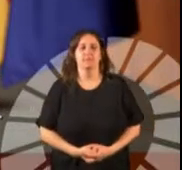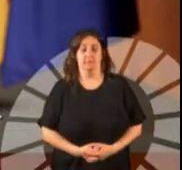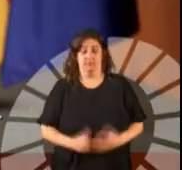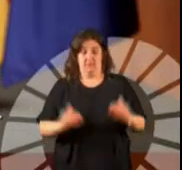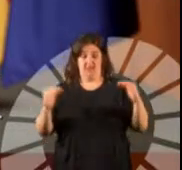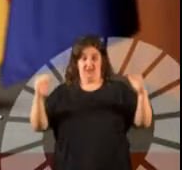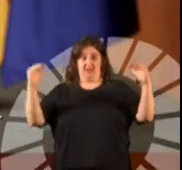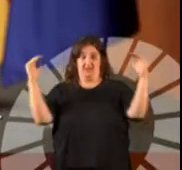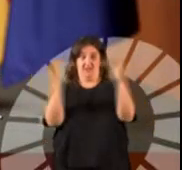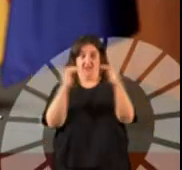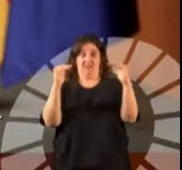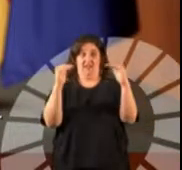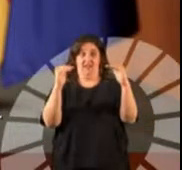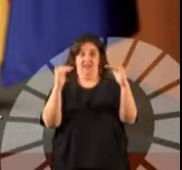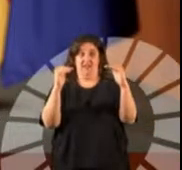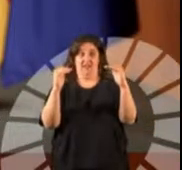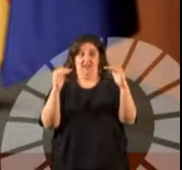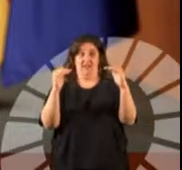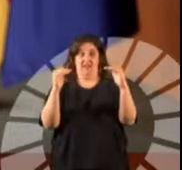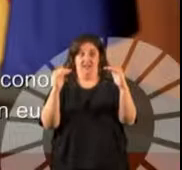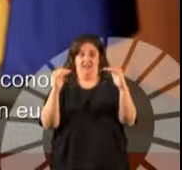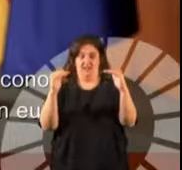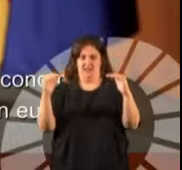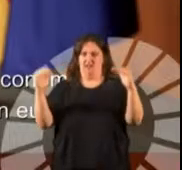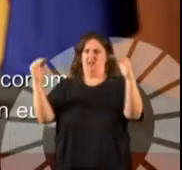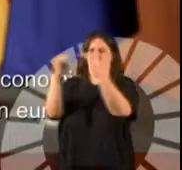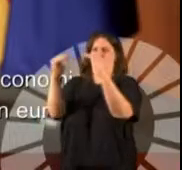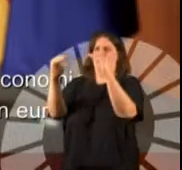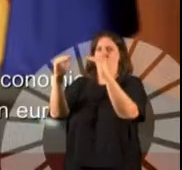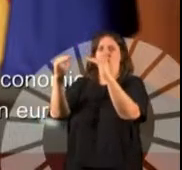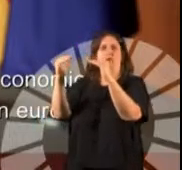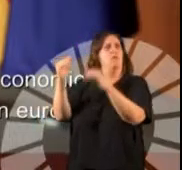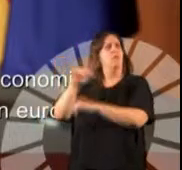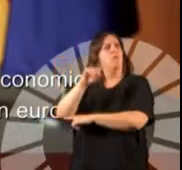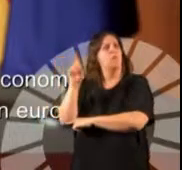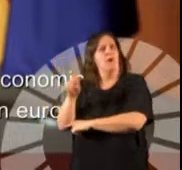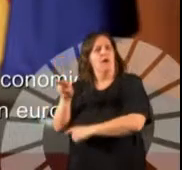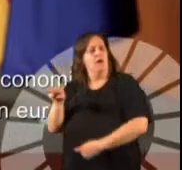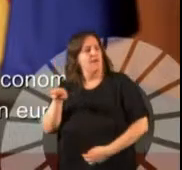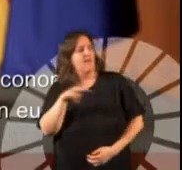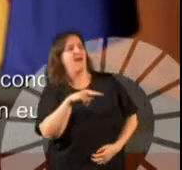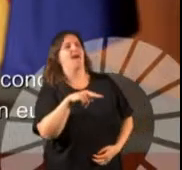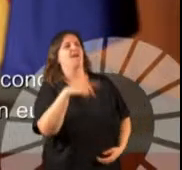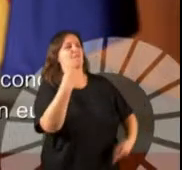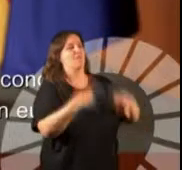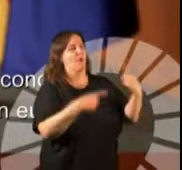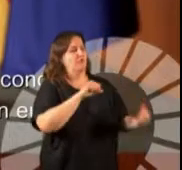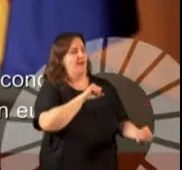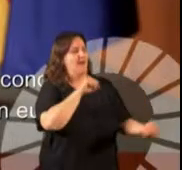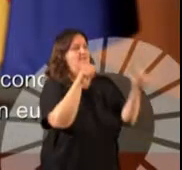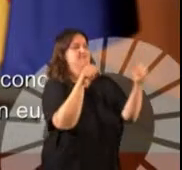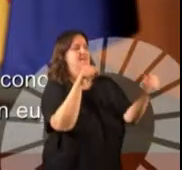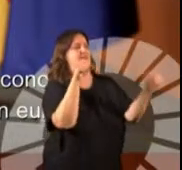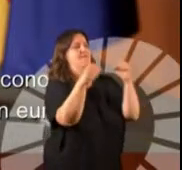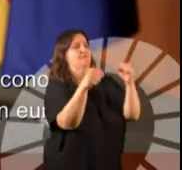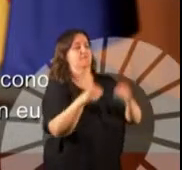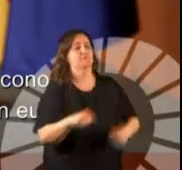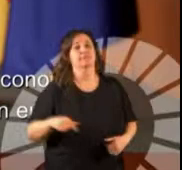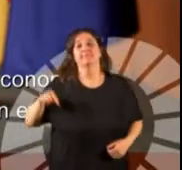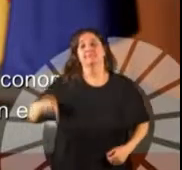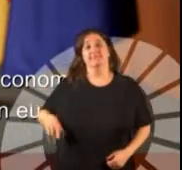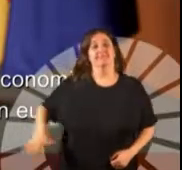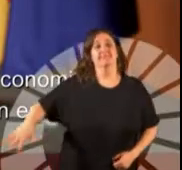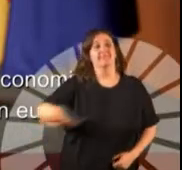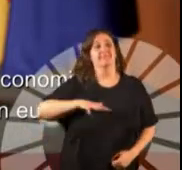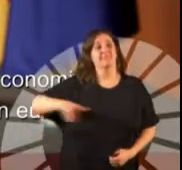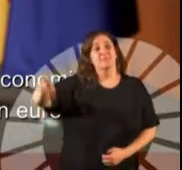in allen Bereichen der Gesellschaft. Deutschland arbeitet maßgeblich am Aktionsbündnis Wirtschaftliche Gerechtigkeit und